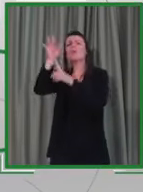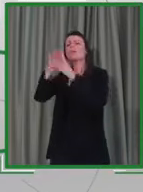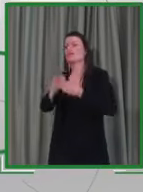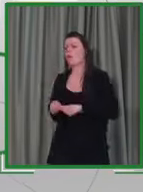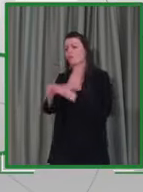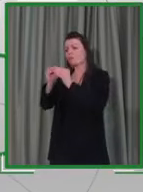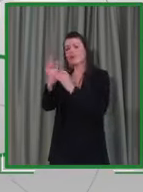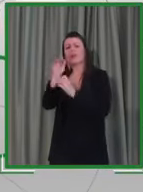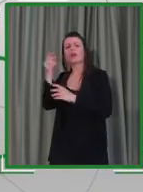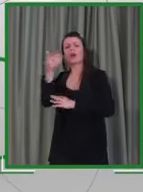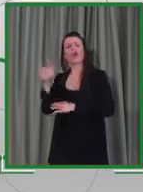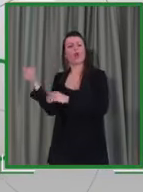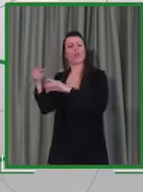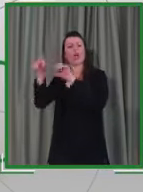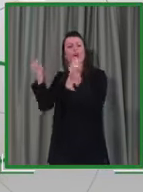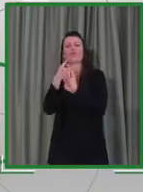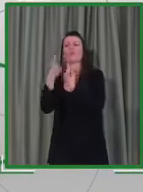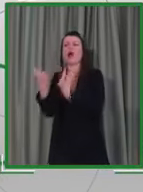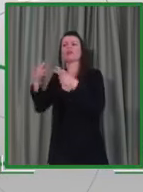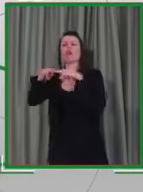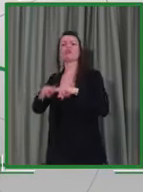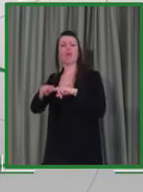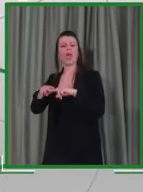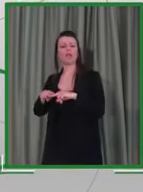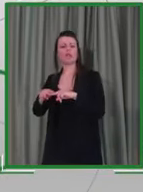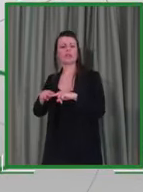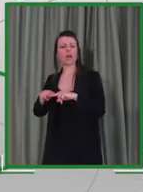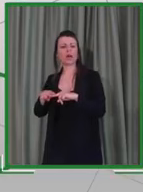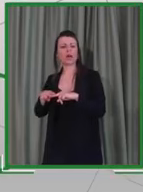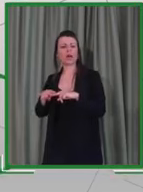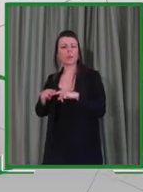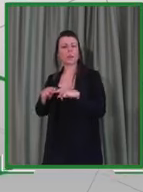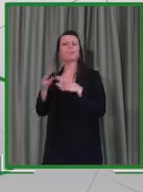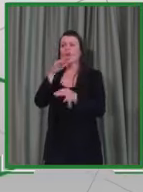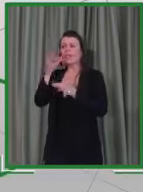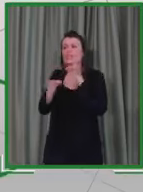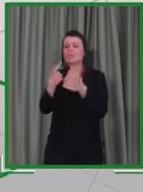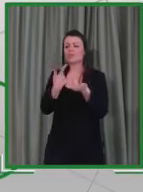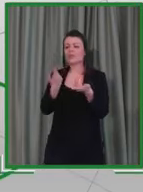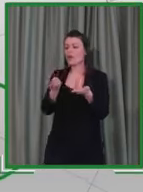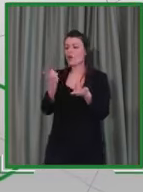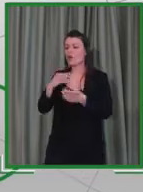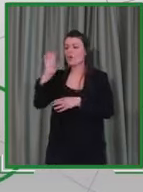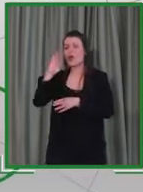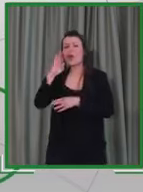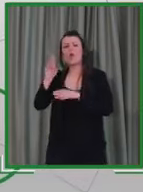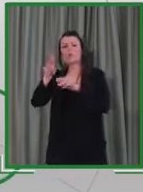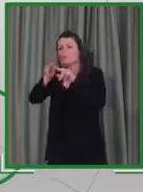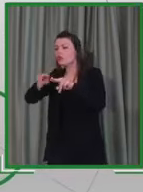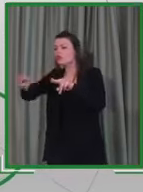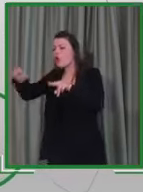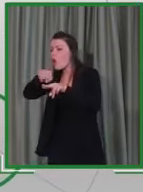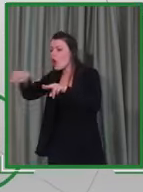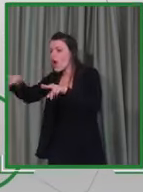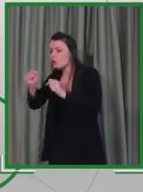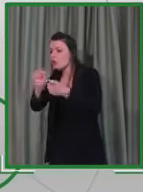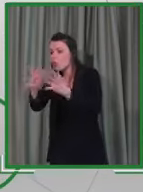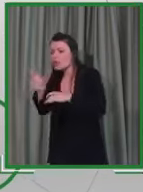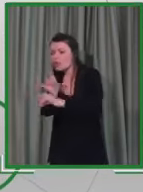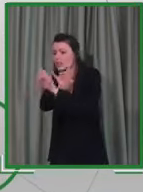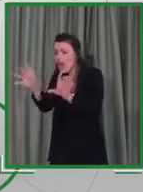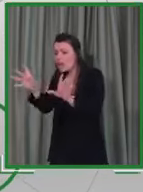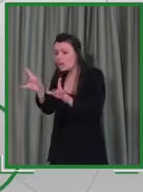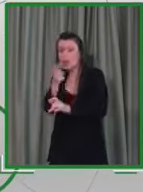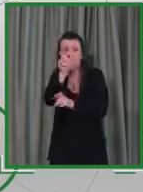dare quindi una risposta concreta che poteva liberare un posto letto che prezioso necessario a chi in quel momento